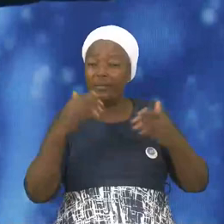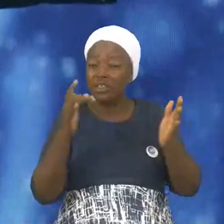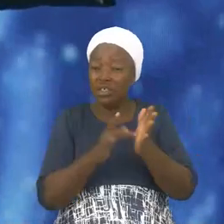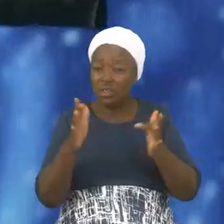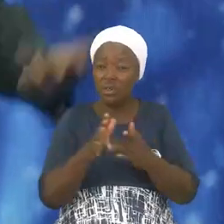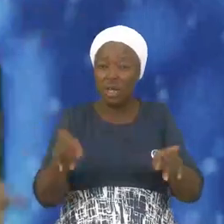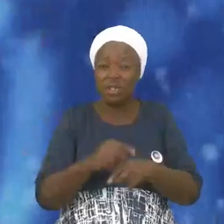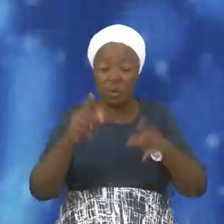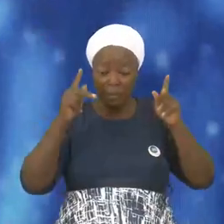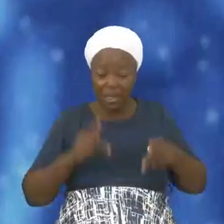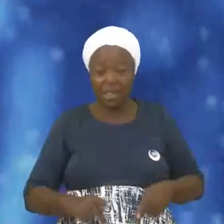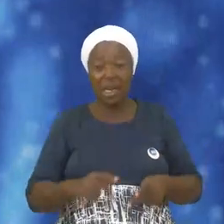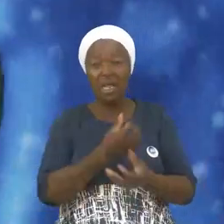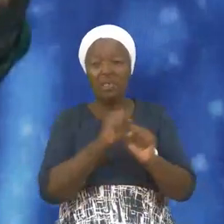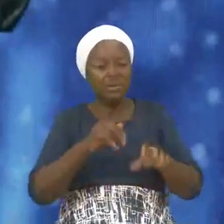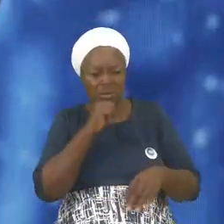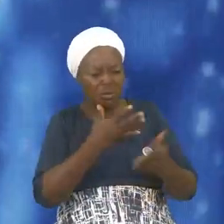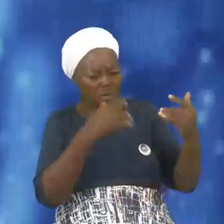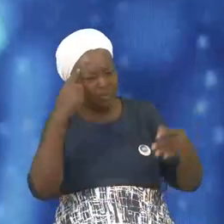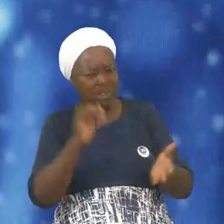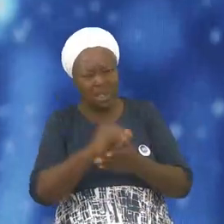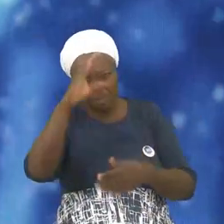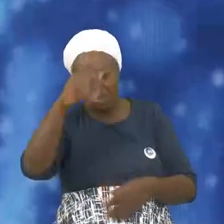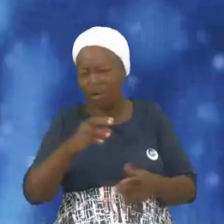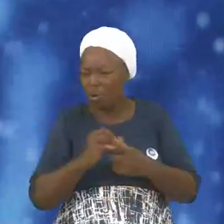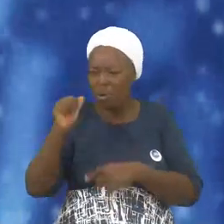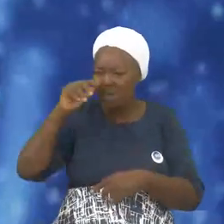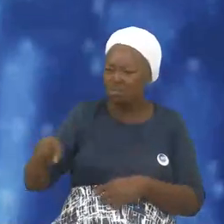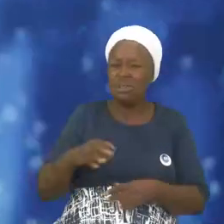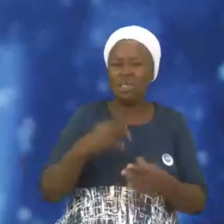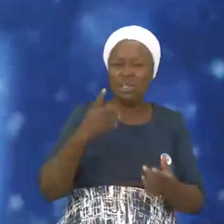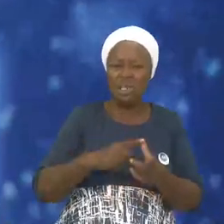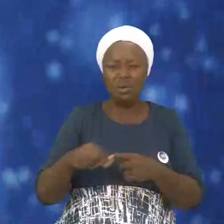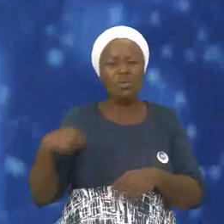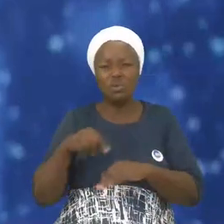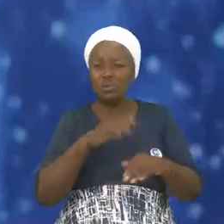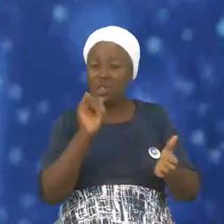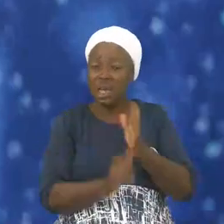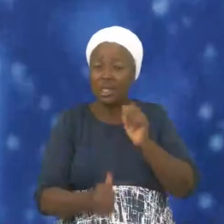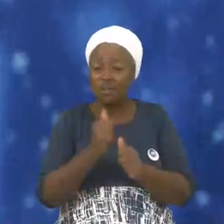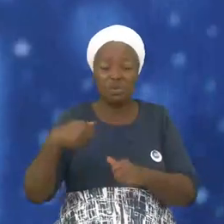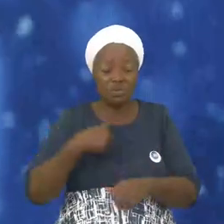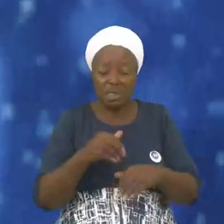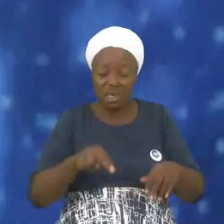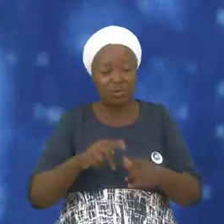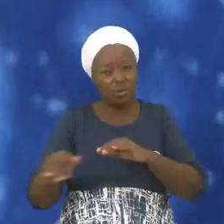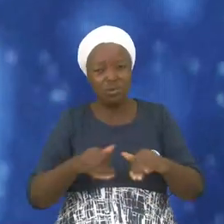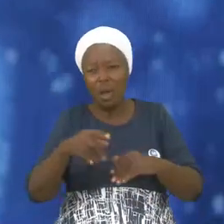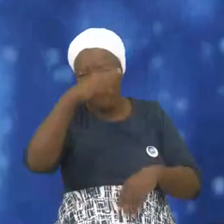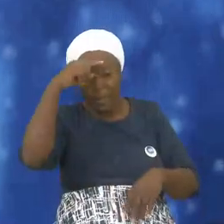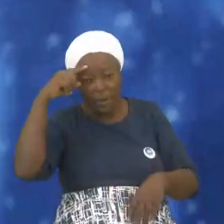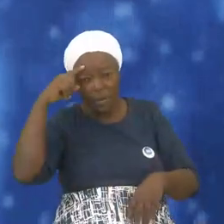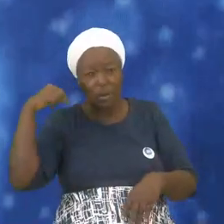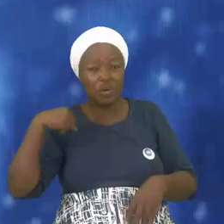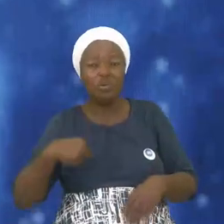pas. Tu veux avoir Jésus-Christ comme sauveur personnel. Pourquoi ne pas attendre? On n'attend pas cette